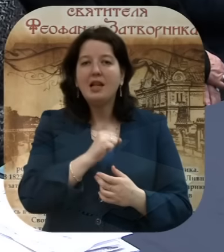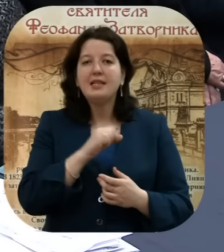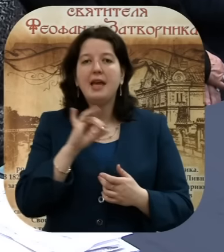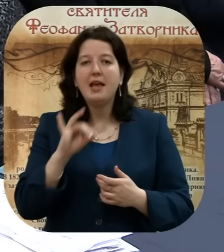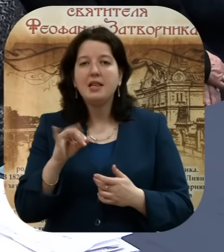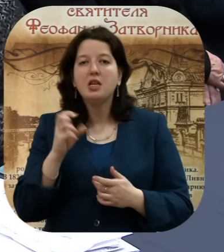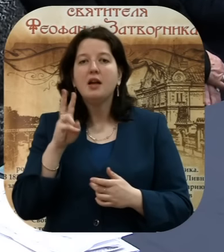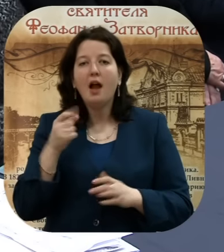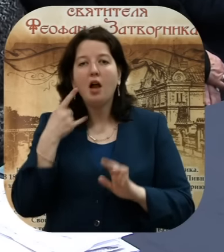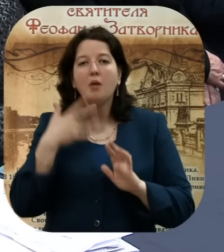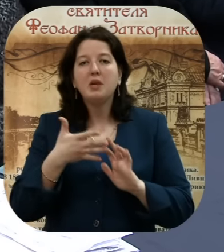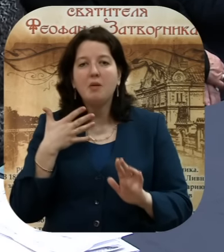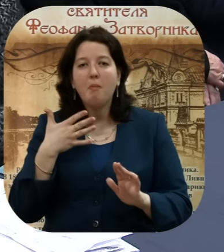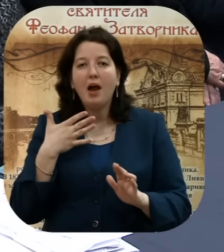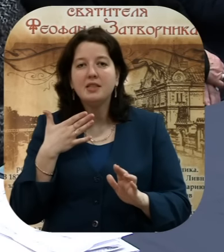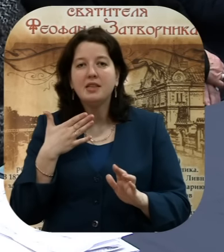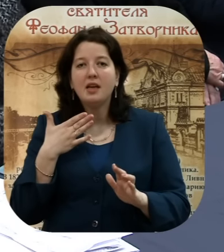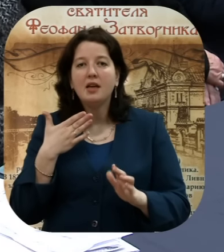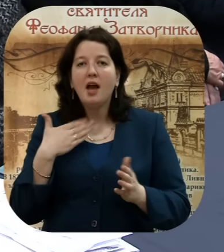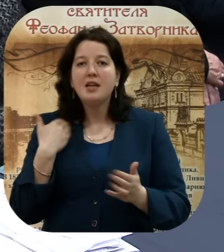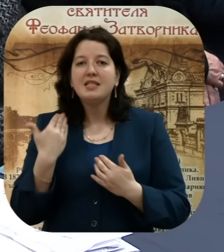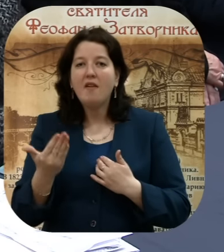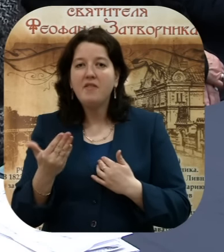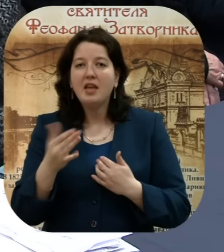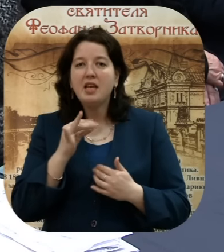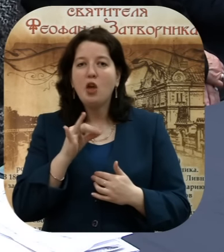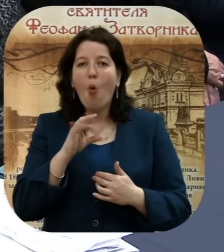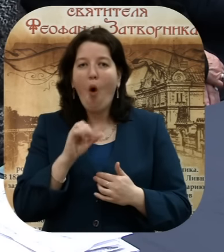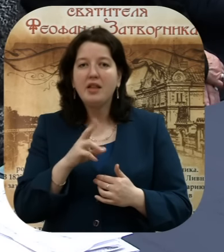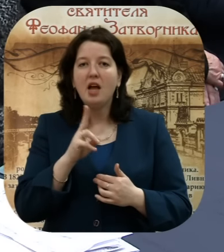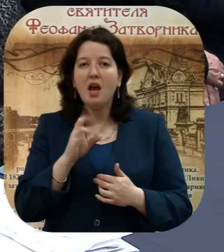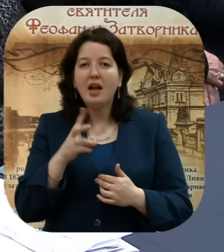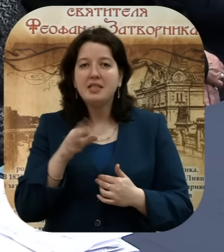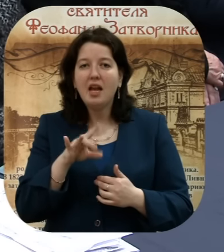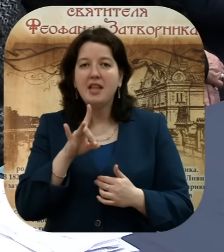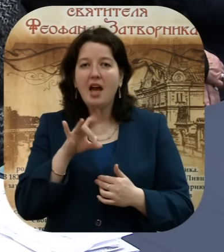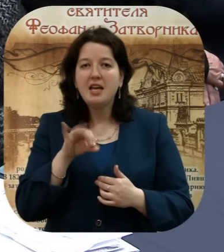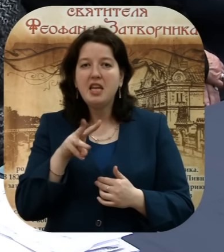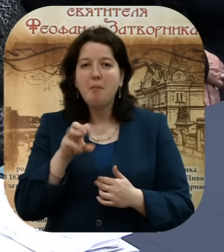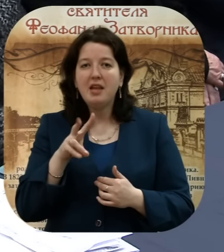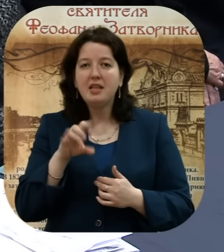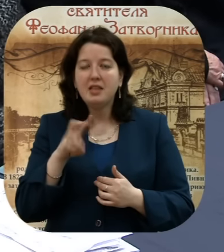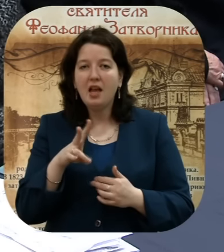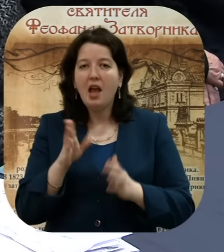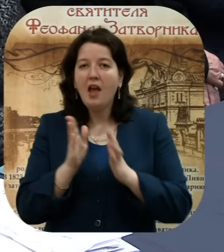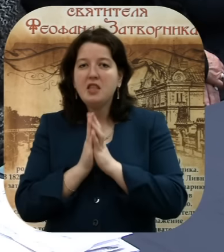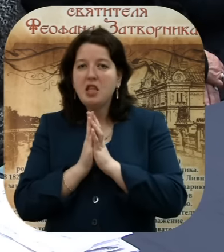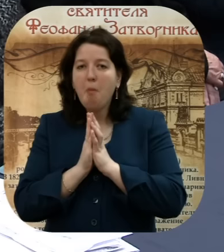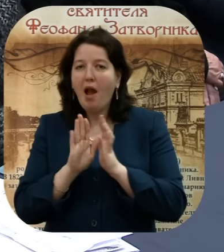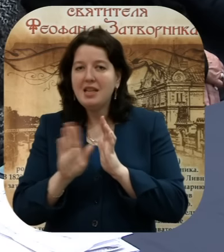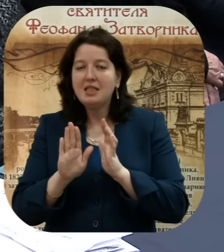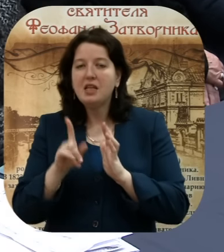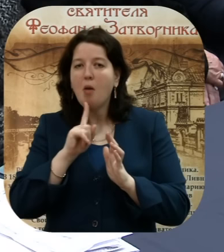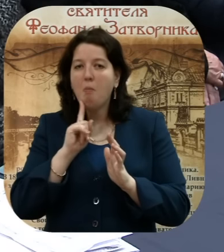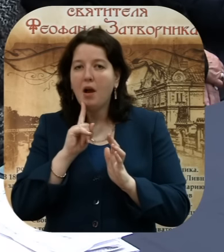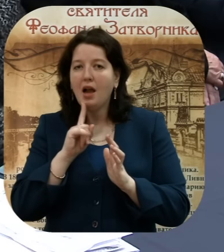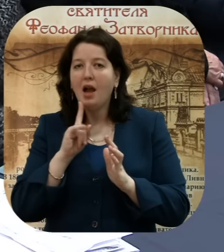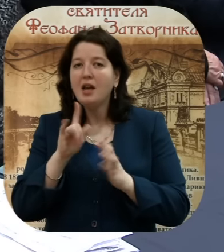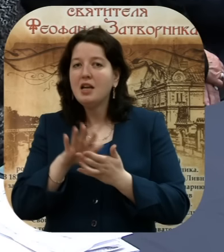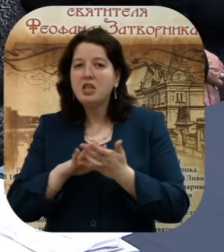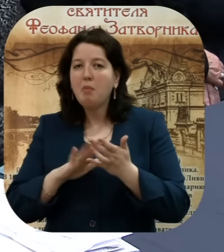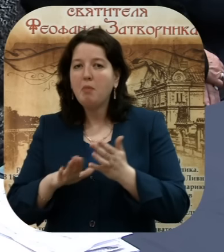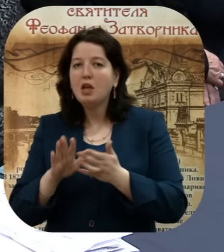Алексей Ильич, как понимать совет Иоанна Кассиана Римлянина «Не молиться, пока не попрошу прощения у